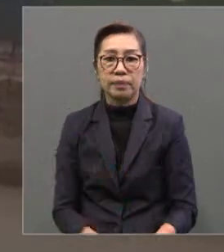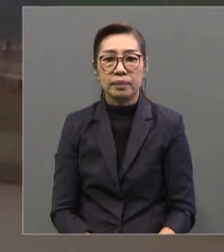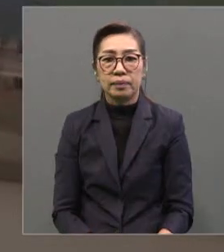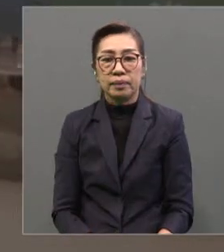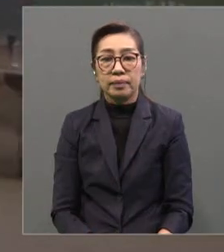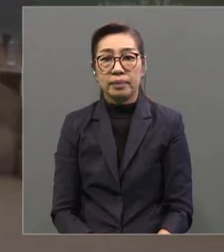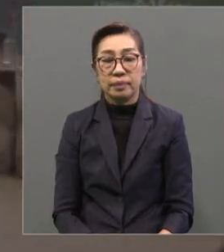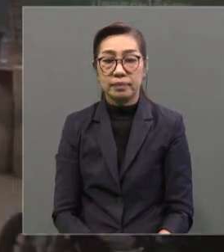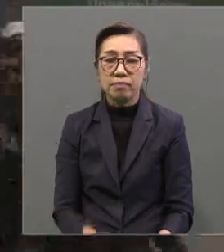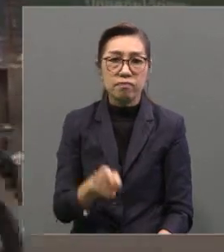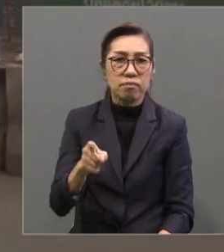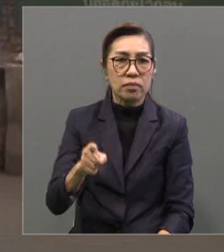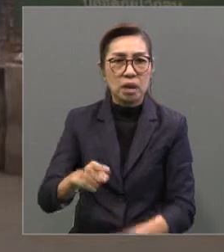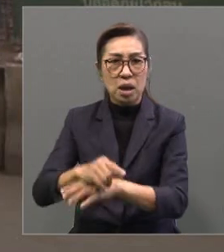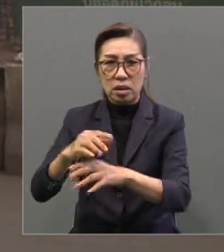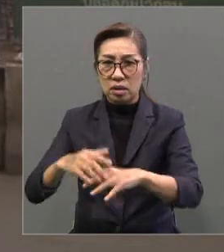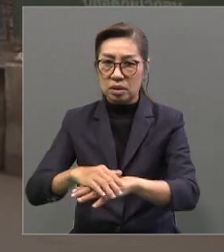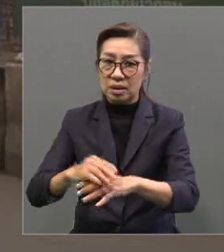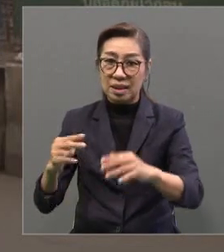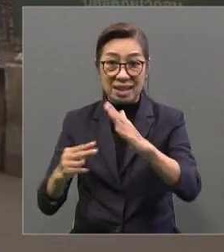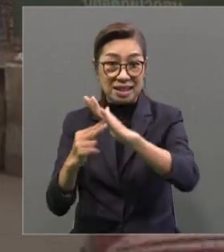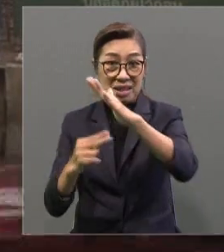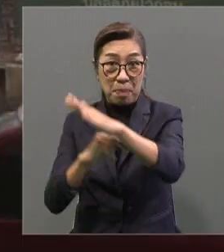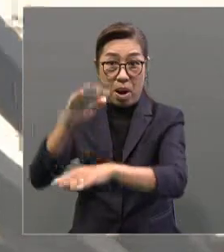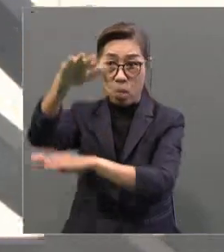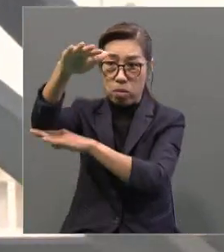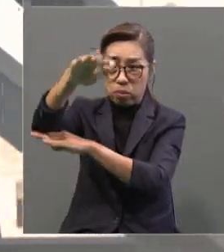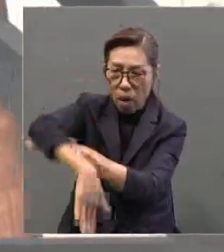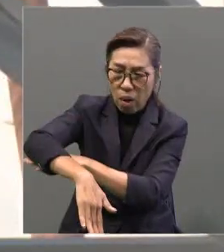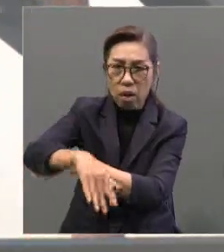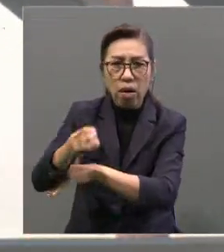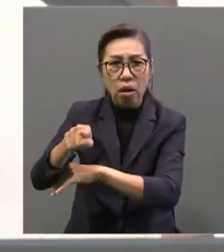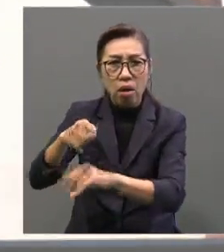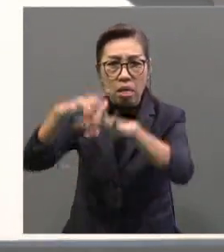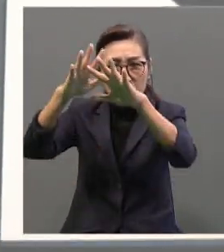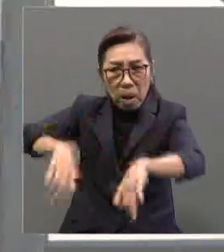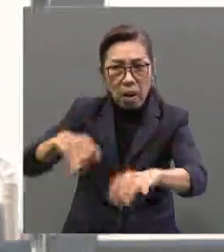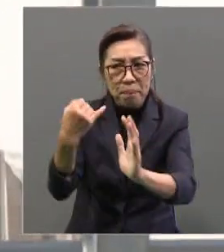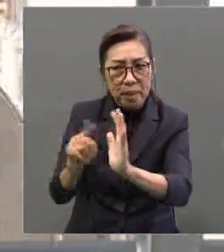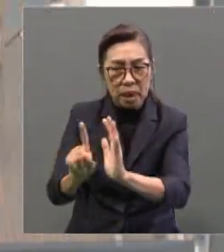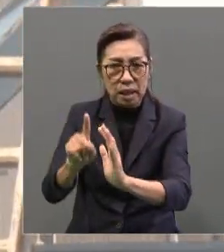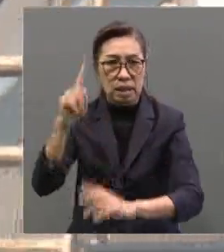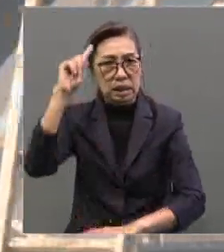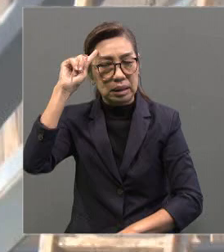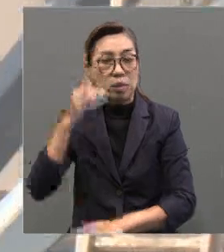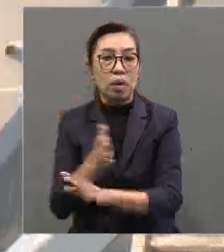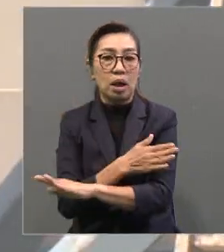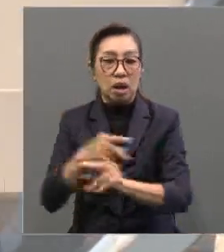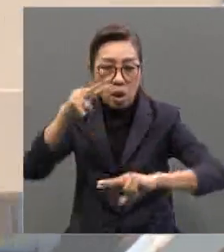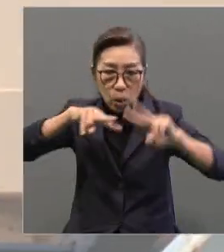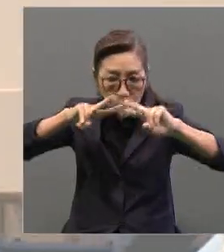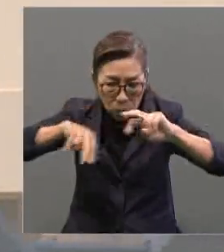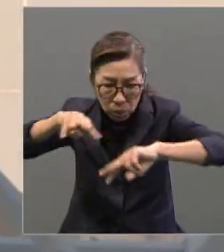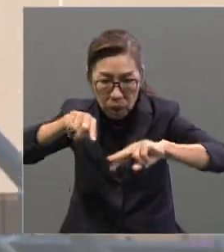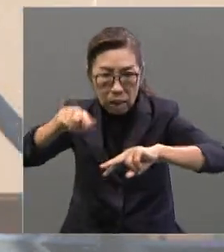คือส่วนสาเหตุการเกิดอุบัติเหตุในครั้งนี้ก่อนที่ท่านผู้ว่าจะไปแถลงข่าวเมื่อสักประมาณ 11:00 น.เนี่ยนะก็บอกว่าคือจากการตรวจสอบเบื้องต้น